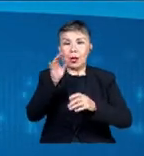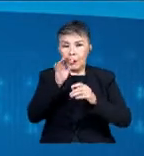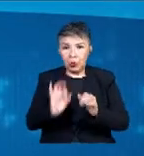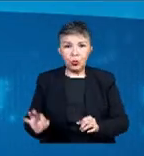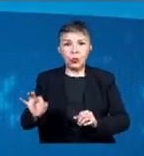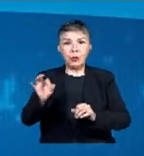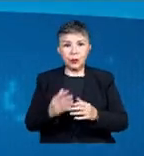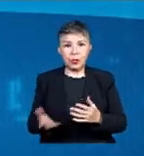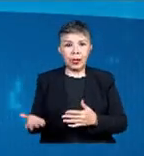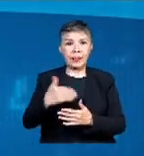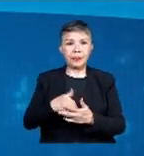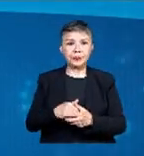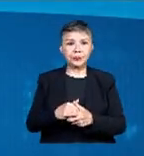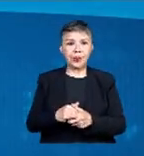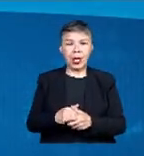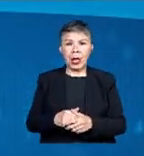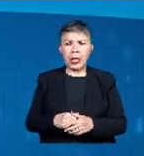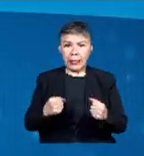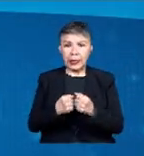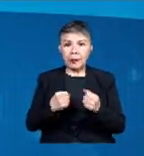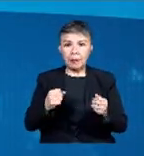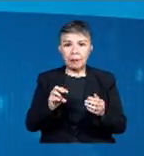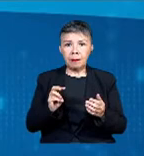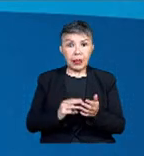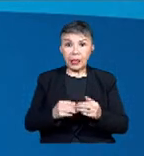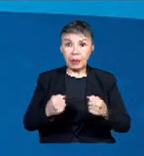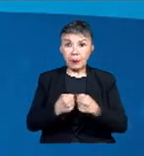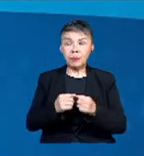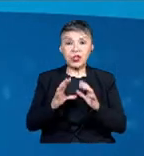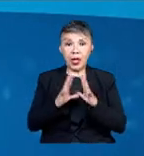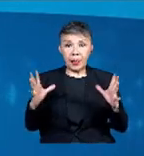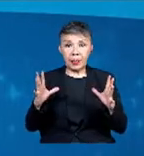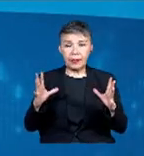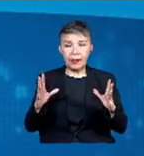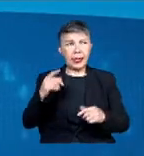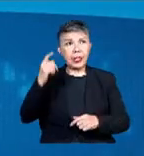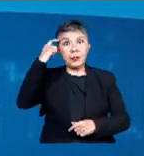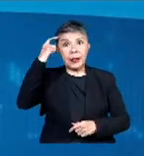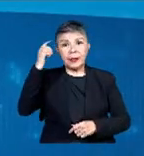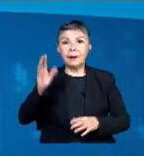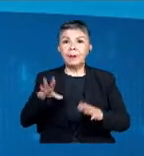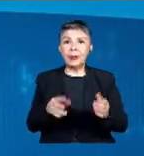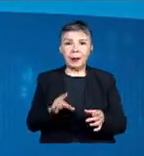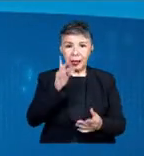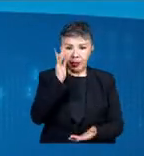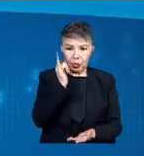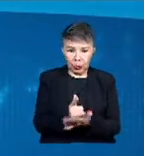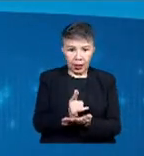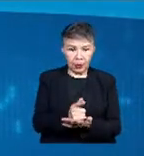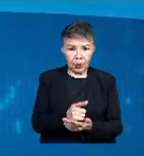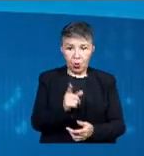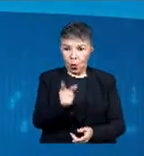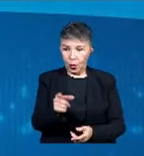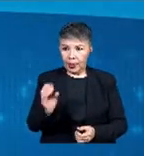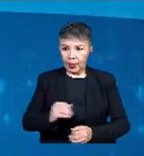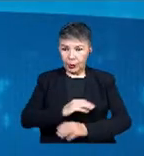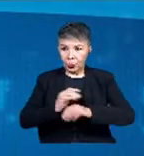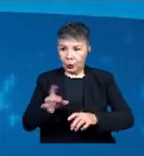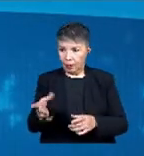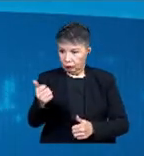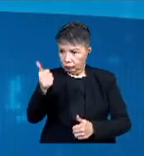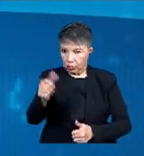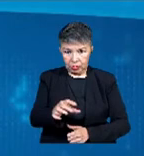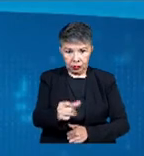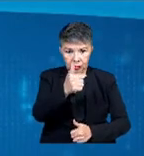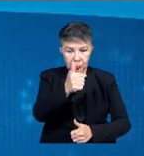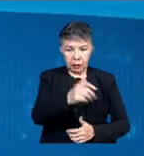Nah, tantangannya besar. Bagaimana kita bisa menentukan potensi atlet penyandang disabilitas ini